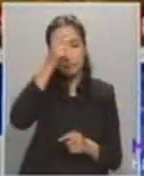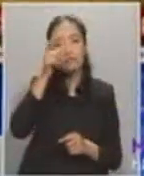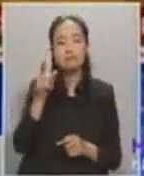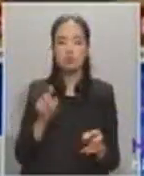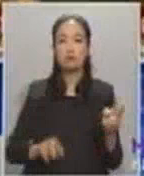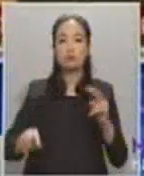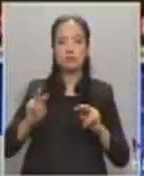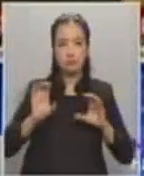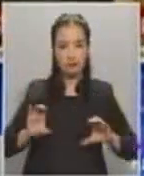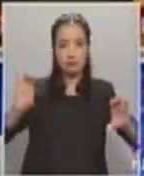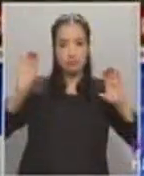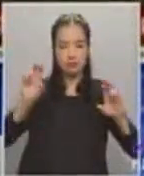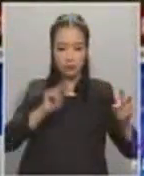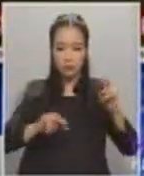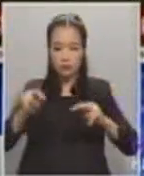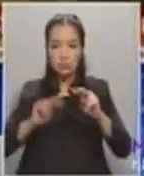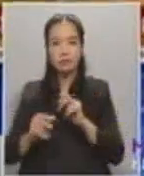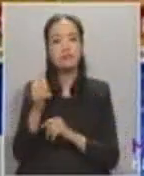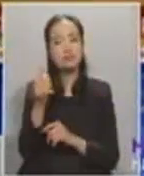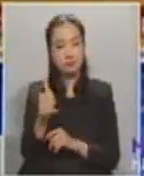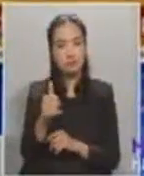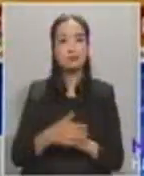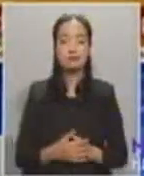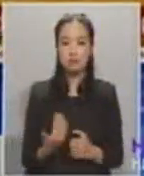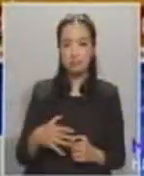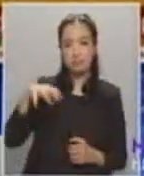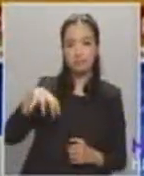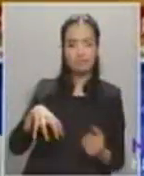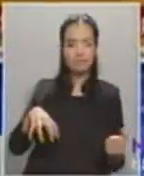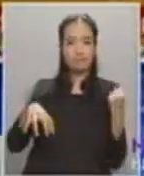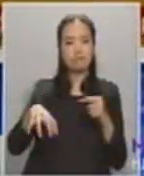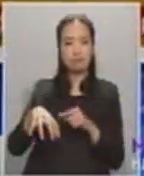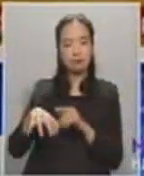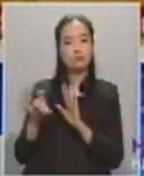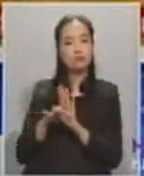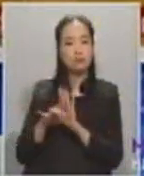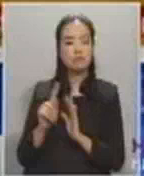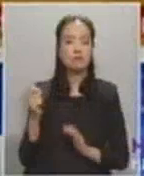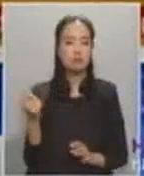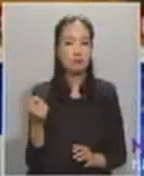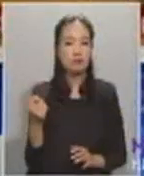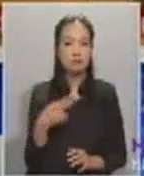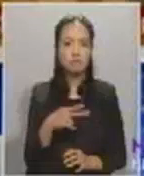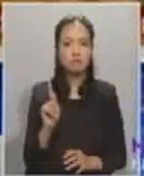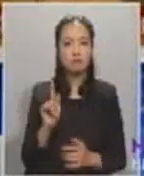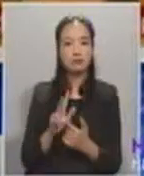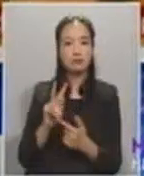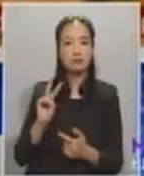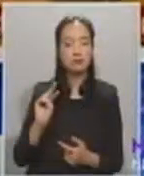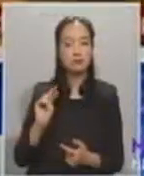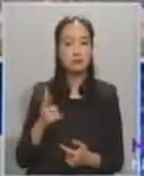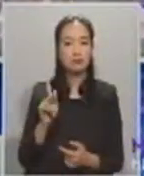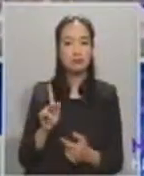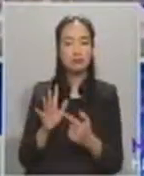ควบคุมของรัฐบาลนะครับ ขณะนี้ก็จะเหลือที่มั่นสุดท้ายที่อังการาอย่างที่ว่านะครับ ท่านทูตคะ